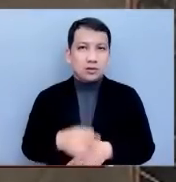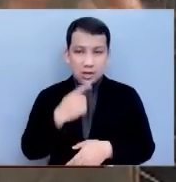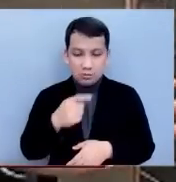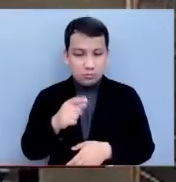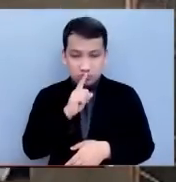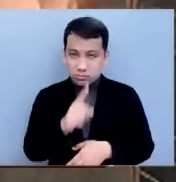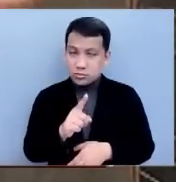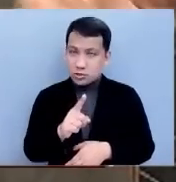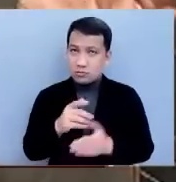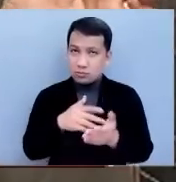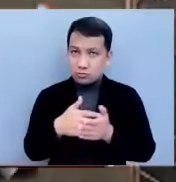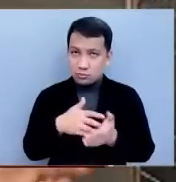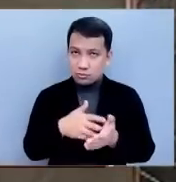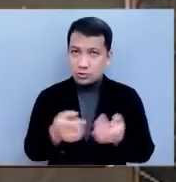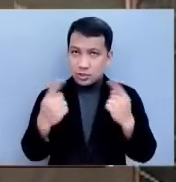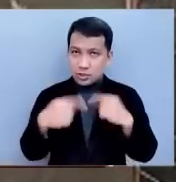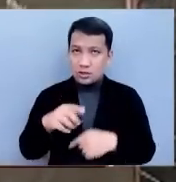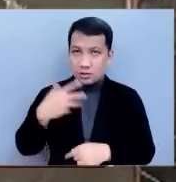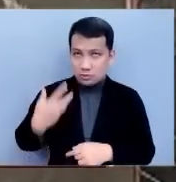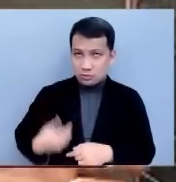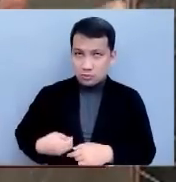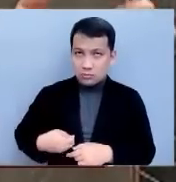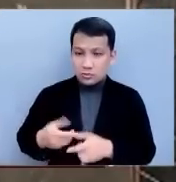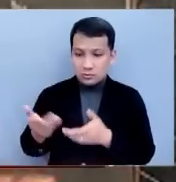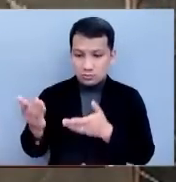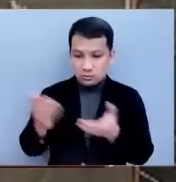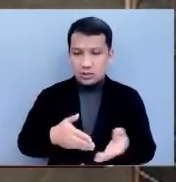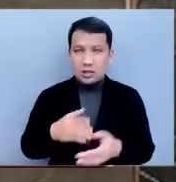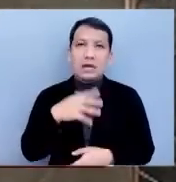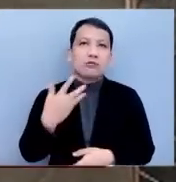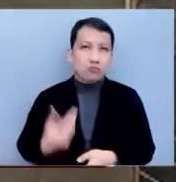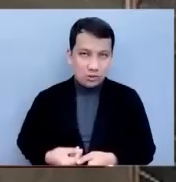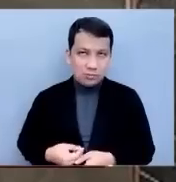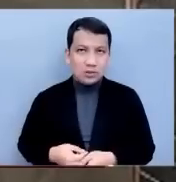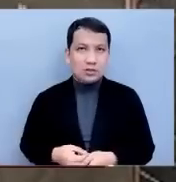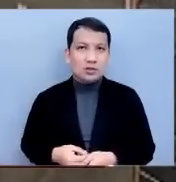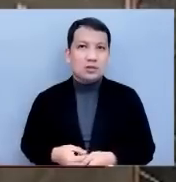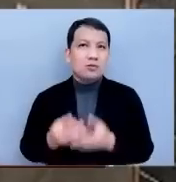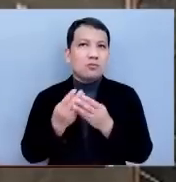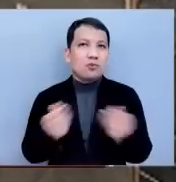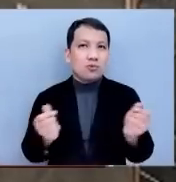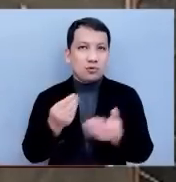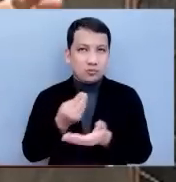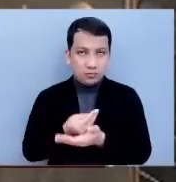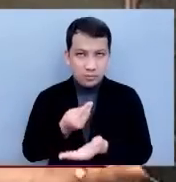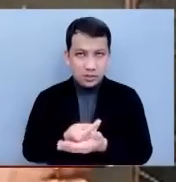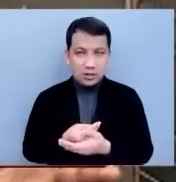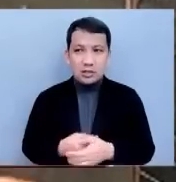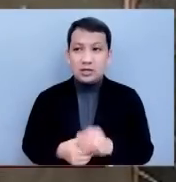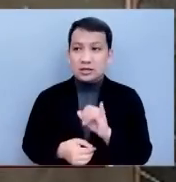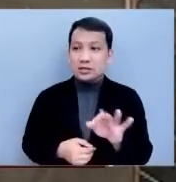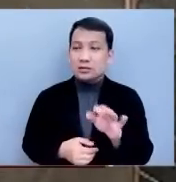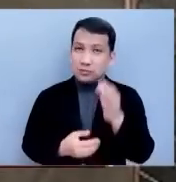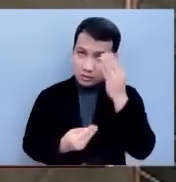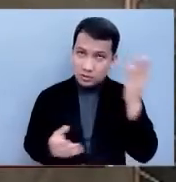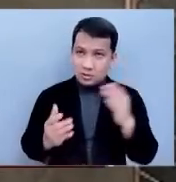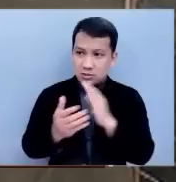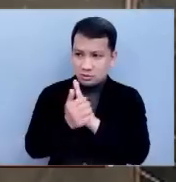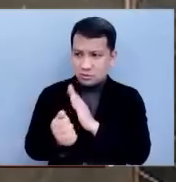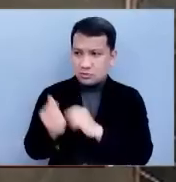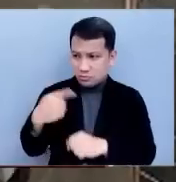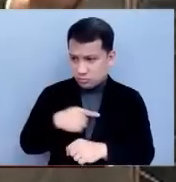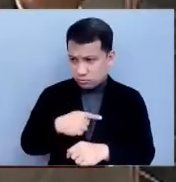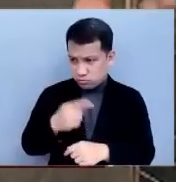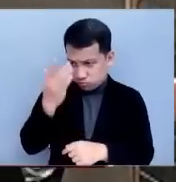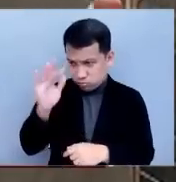kung mahina ang kung korap ang ilagay mo dyan, korap talaga yan. Mamawala yung pera. Kung mahusay ang nilalagay mo dyan,